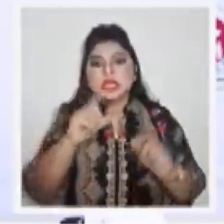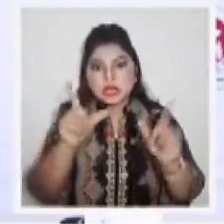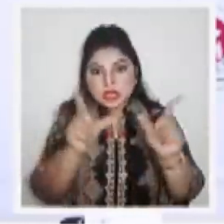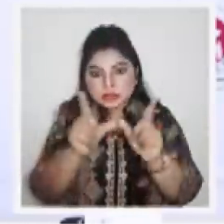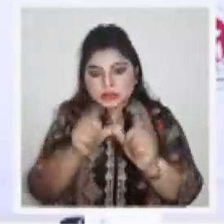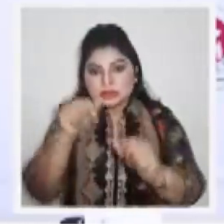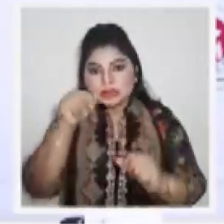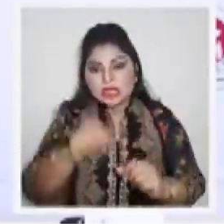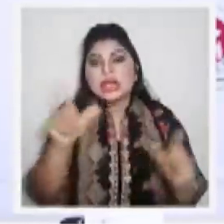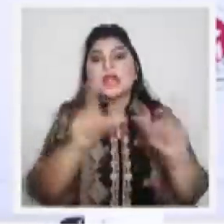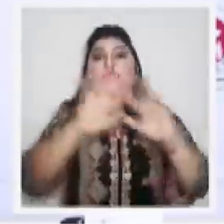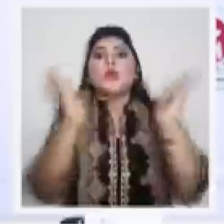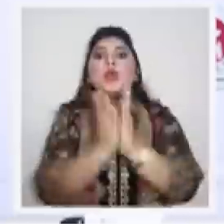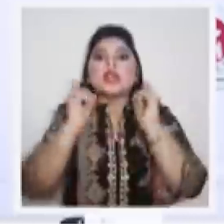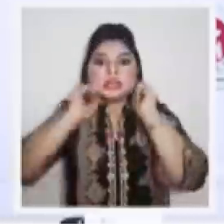এটাও